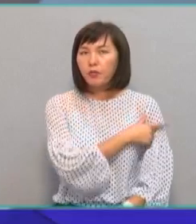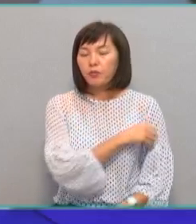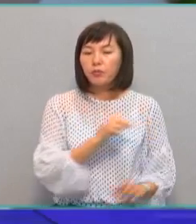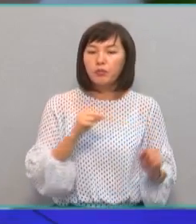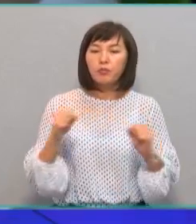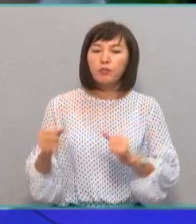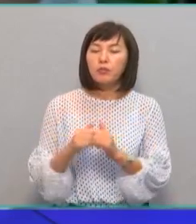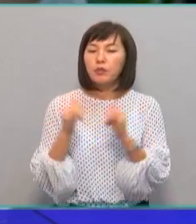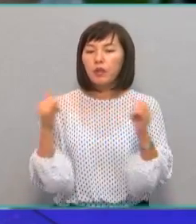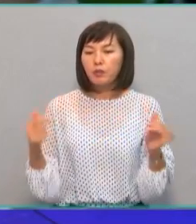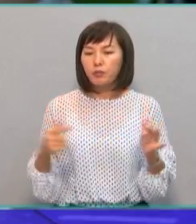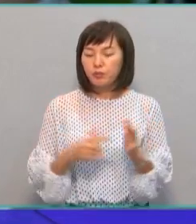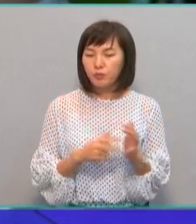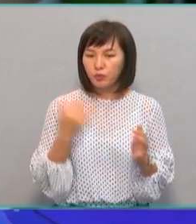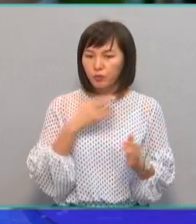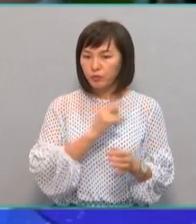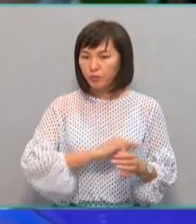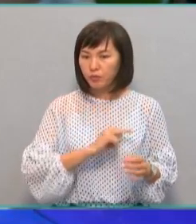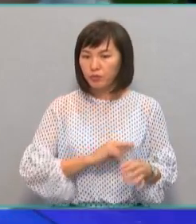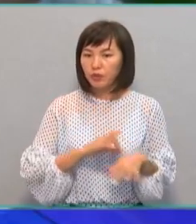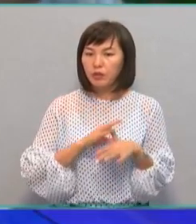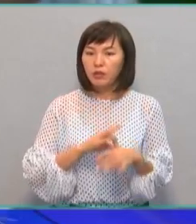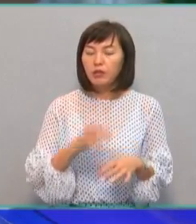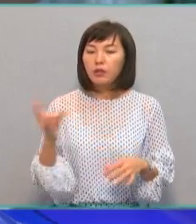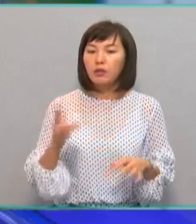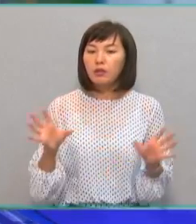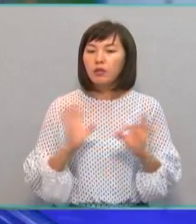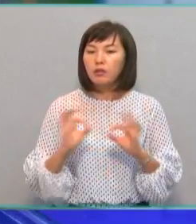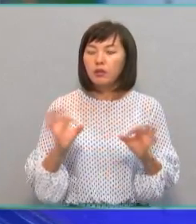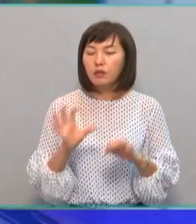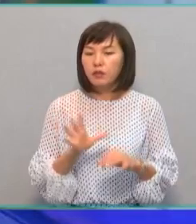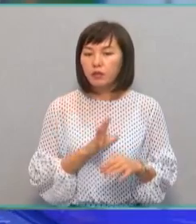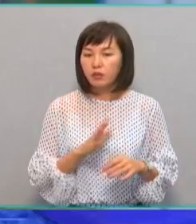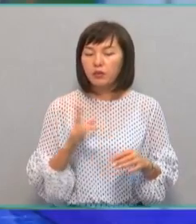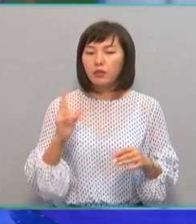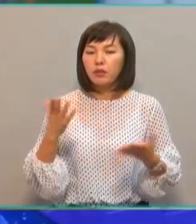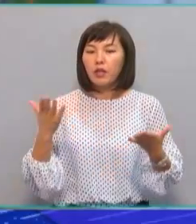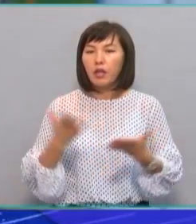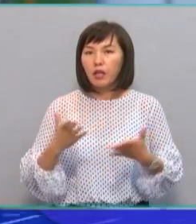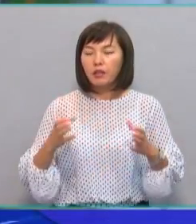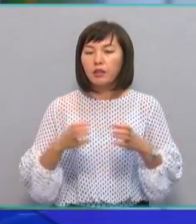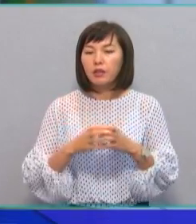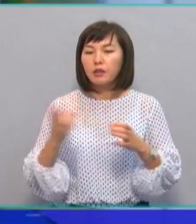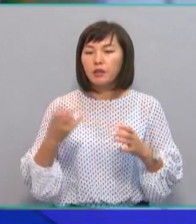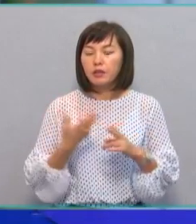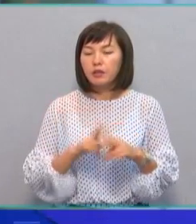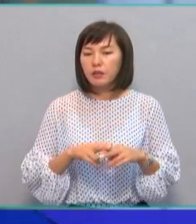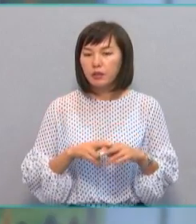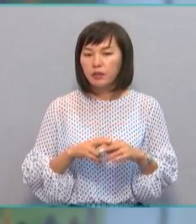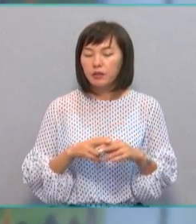жүйесін жандандыру мақсатында көптеген жұмыстарды атқару қажеттігін айтып өтті. Кімге қандай пакеттері тиісті, соны